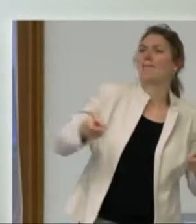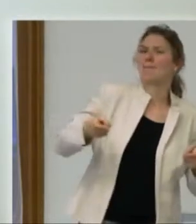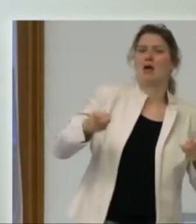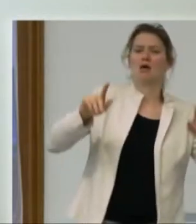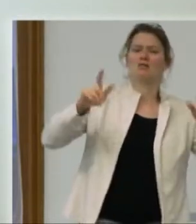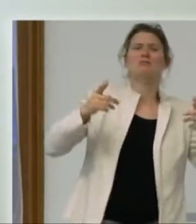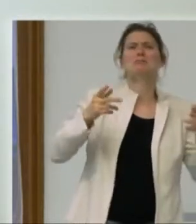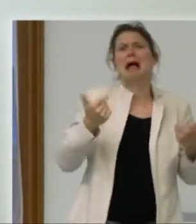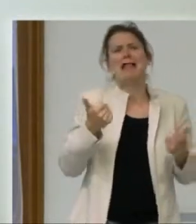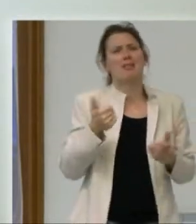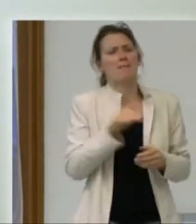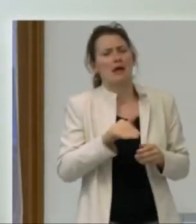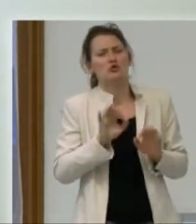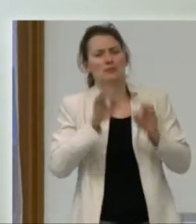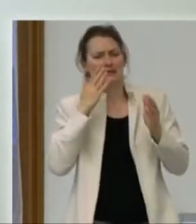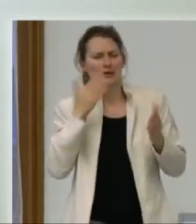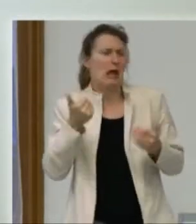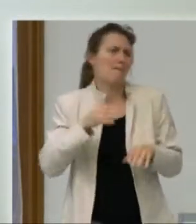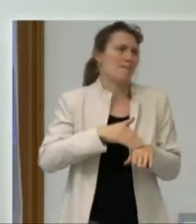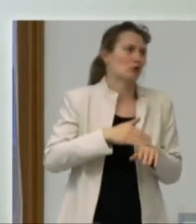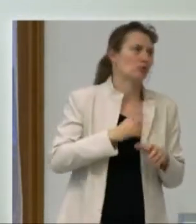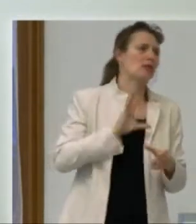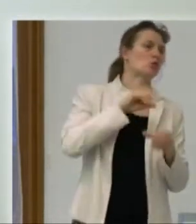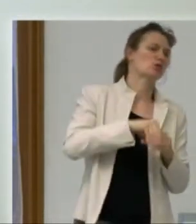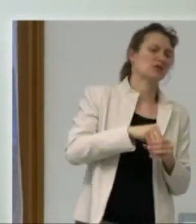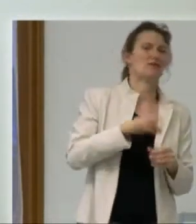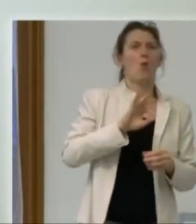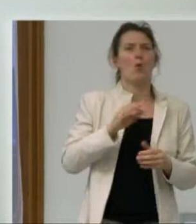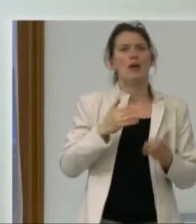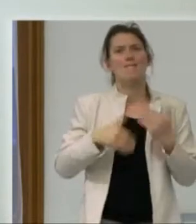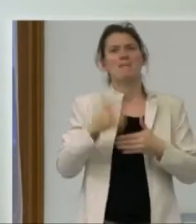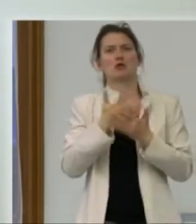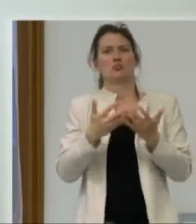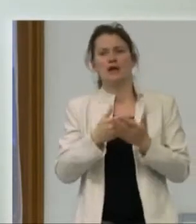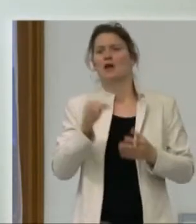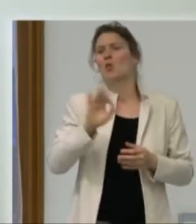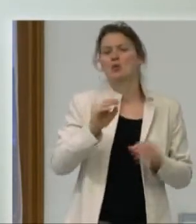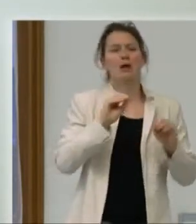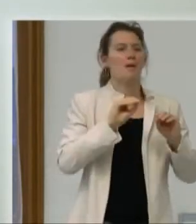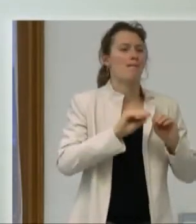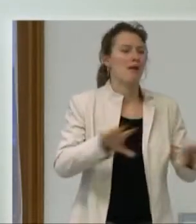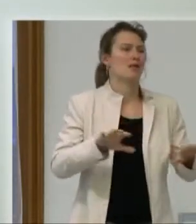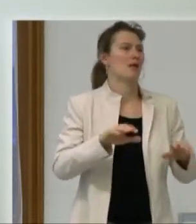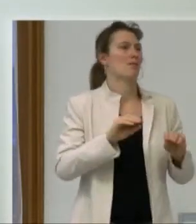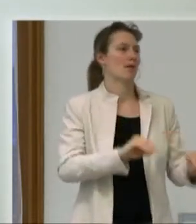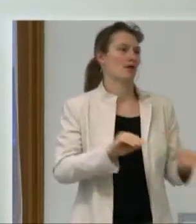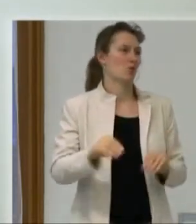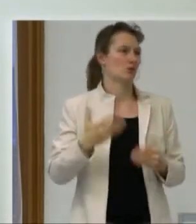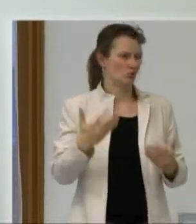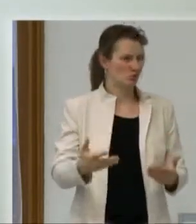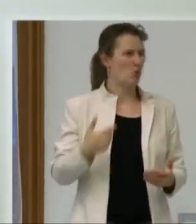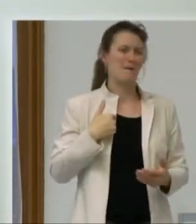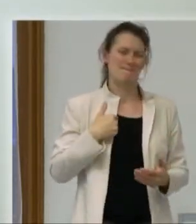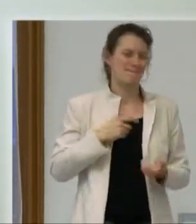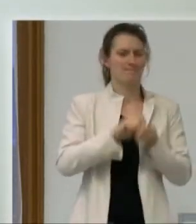Beispiel, also eine Spezialisierung wie zum Beispiel inklusive Pädagogik, Mehrsprachigkeit, Medienpädagogik und. Und hier denke ich mir, sollte